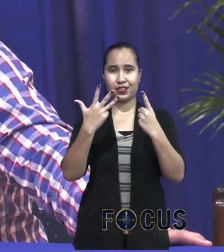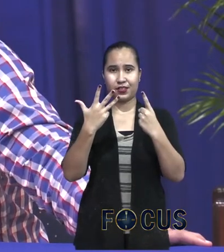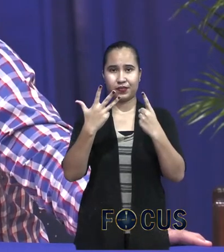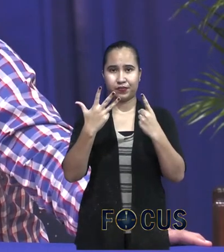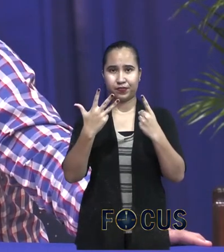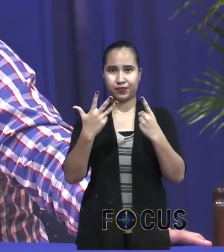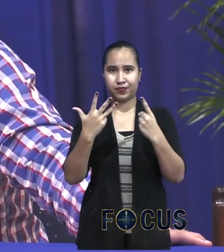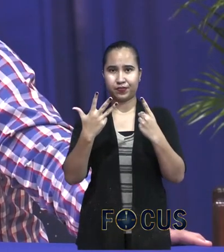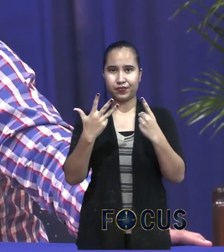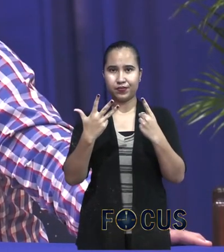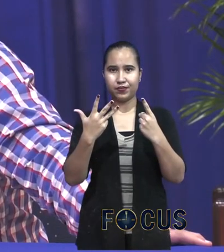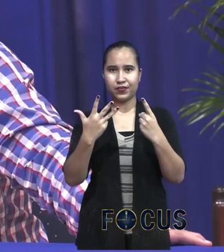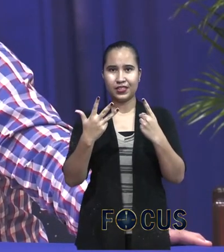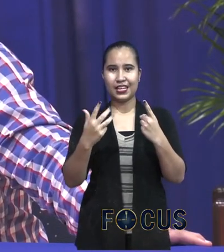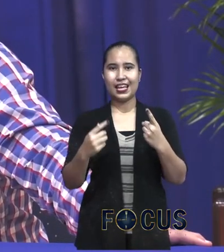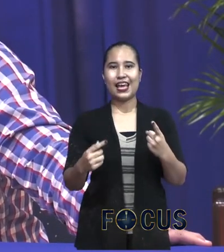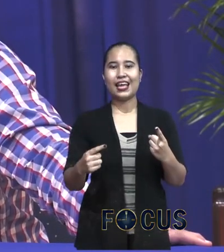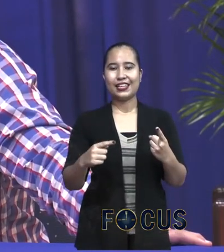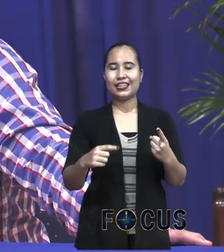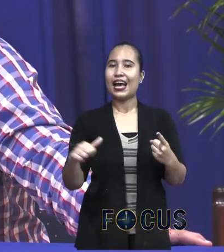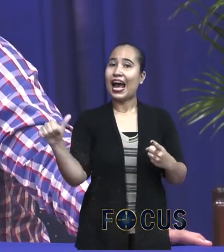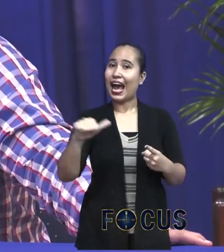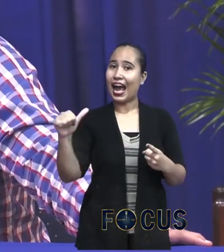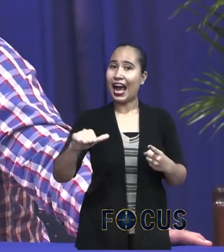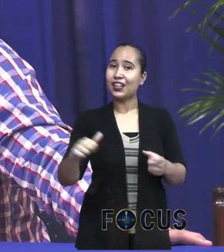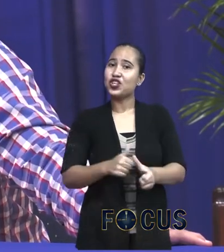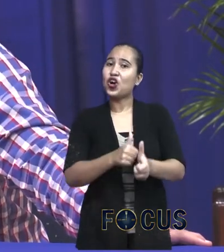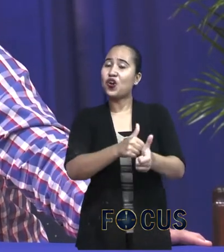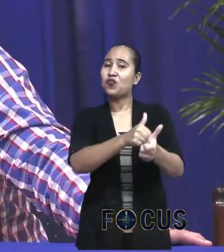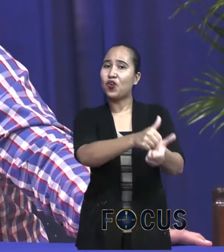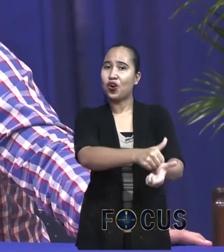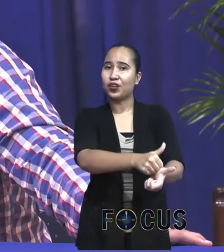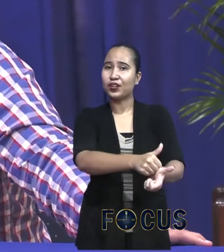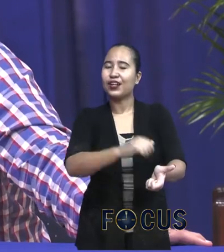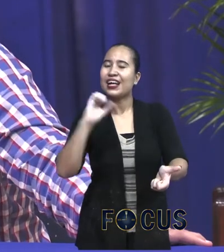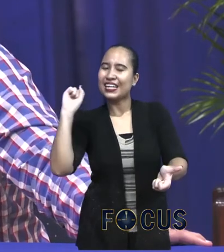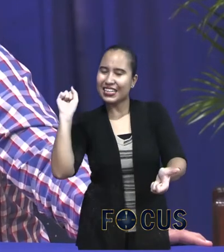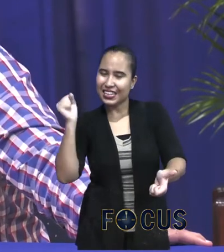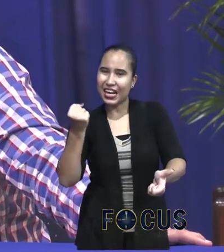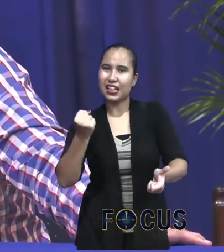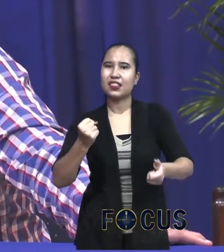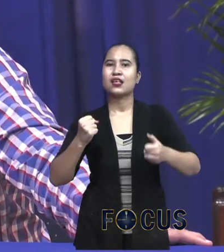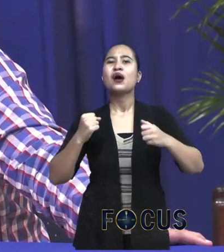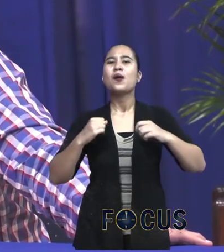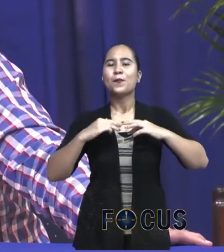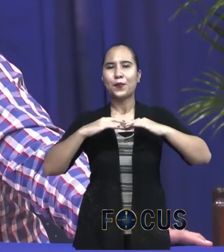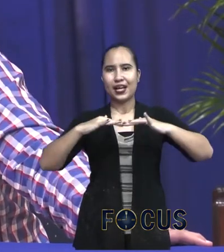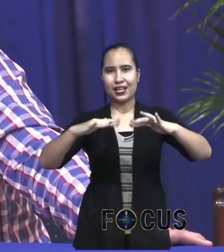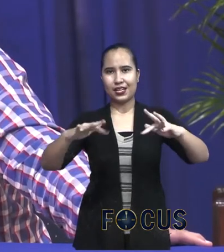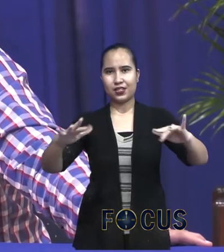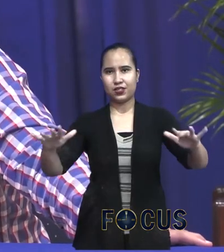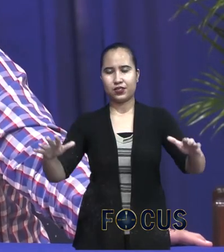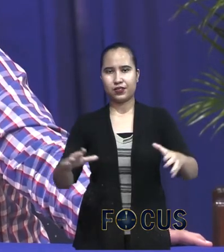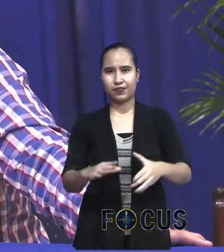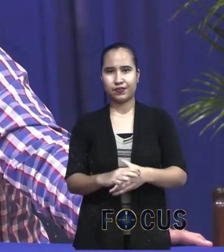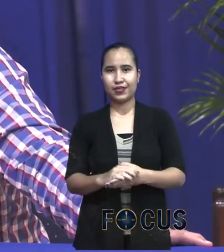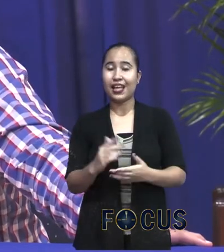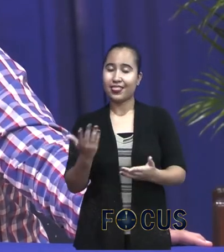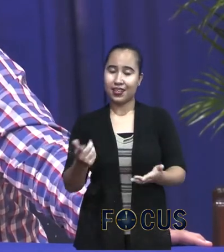COVID-19 en de daaruit volgende consequenties kan beheersen. Dat is het idee van die